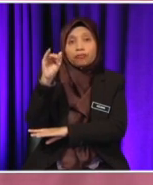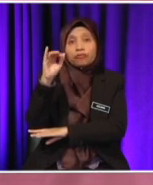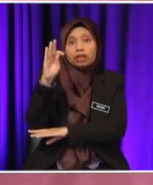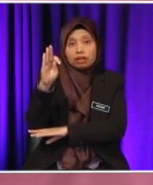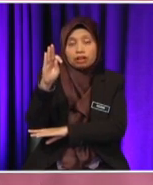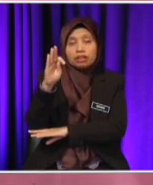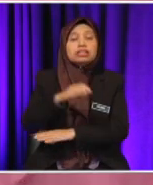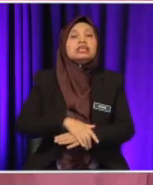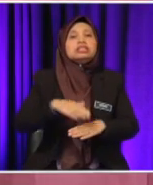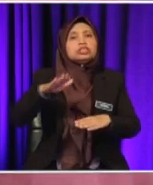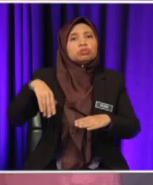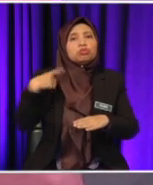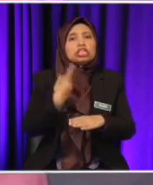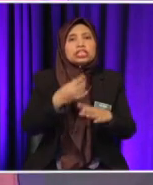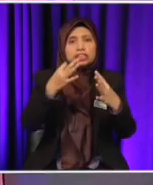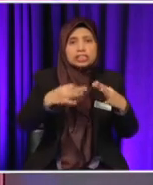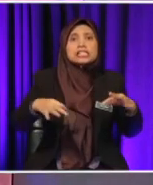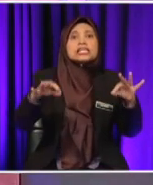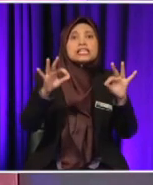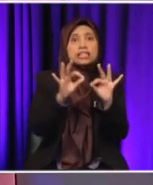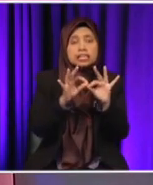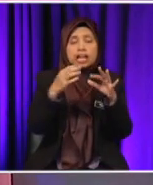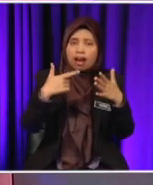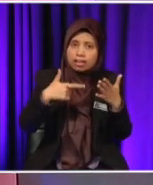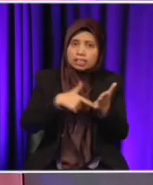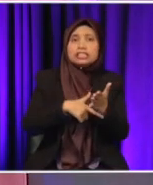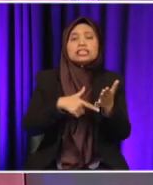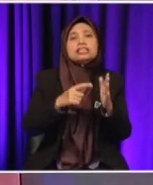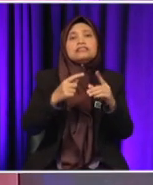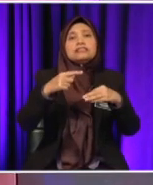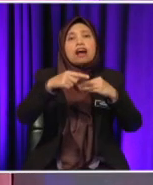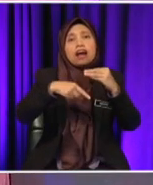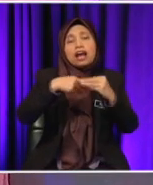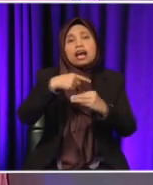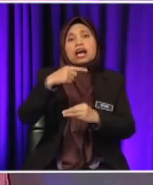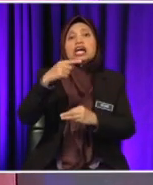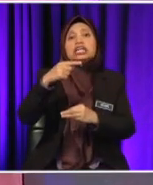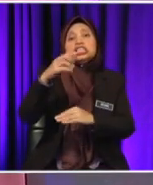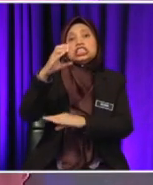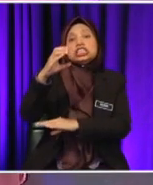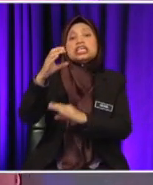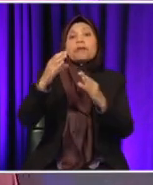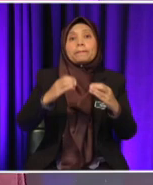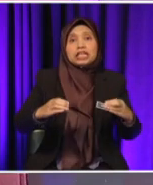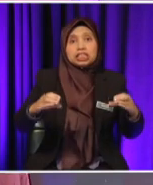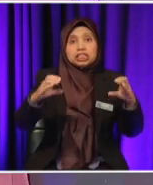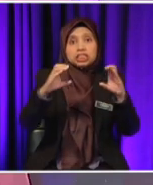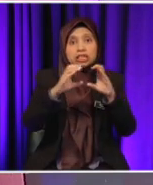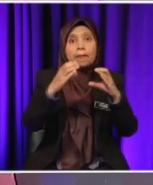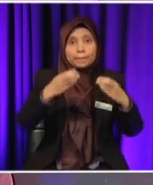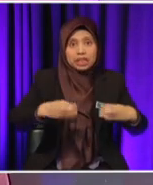kita mengupas sehingga lebih mendalam lagi tentang cerpen ini dan juga elemen-elemen yang akan kita